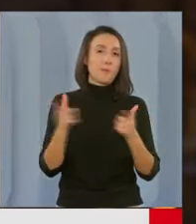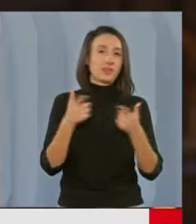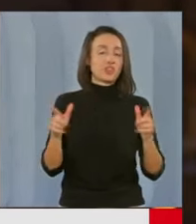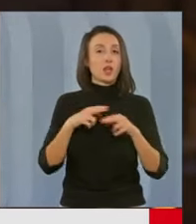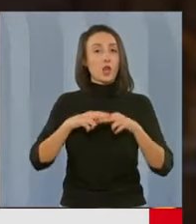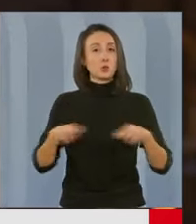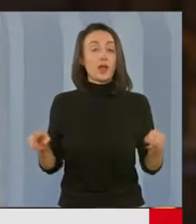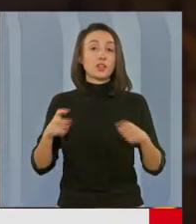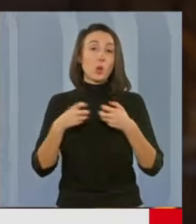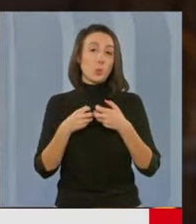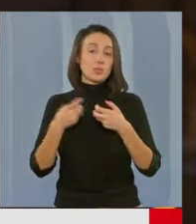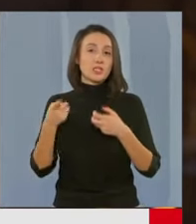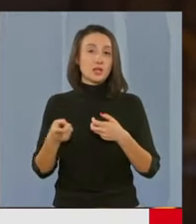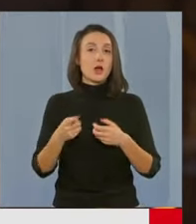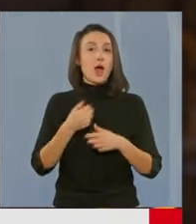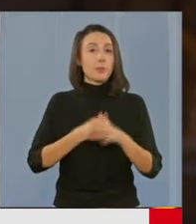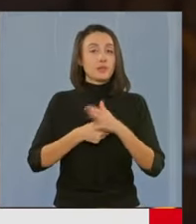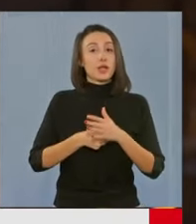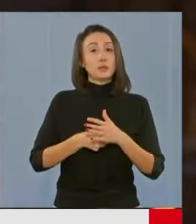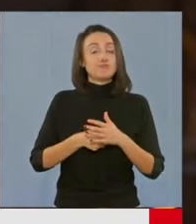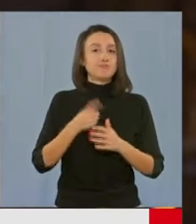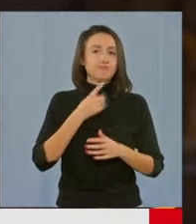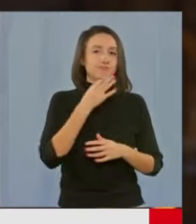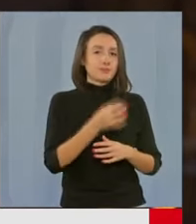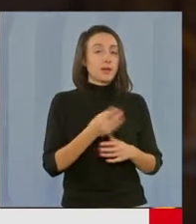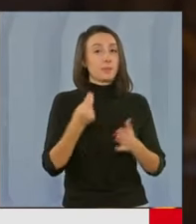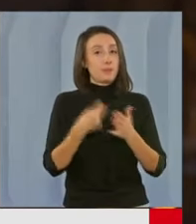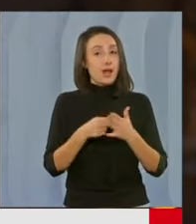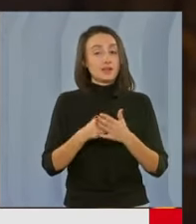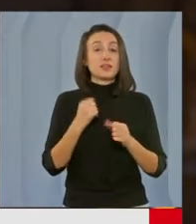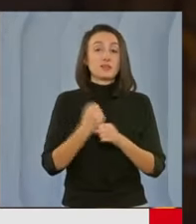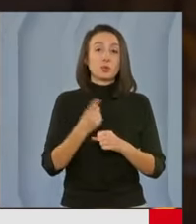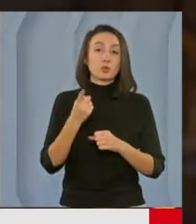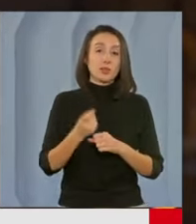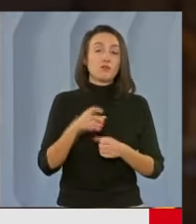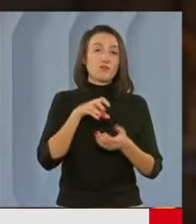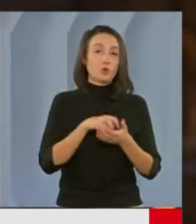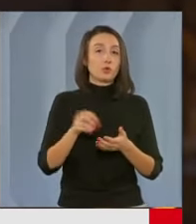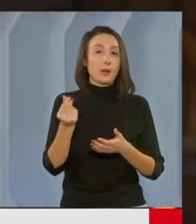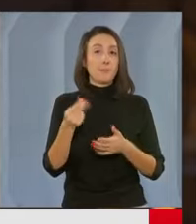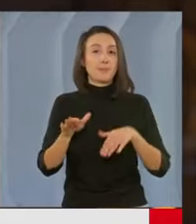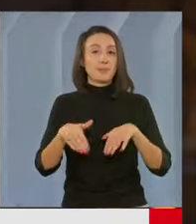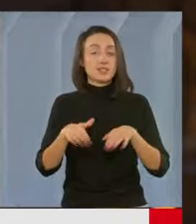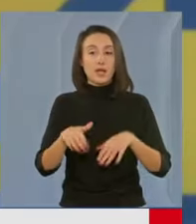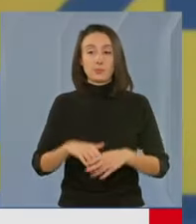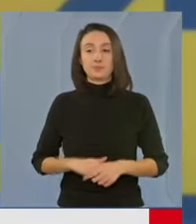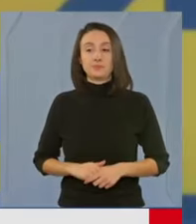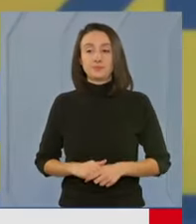într-un restaurant de fițe din capitală, iar gurile rele spun că plata s-a făcut chiar din fondurile ministerului.